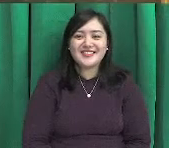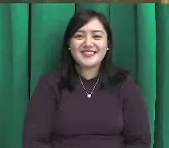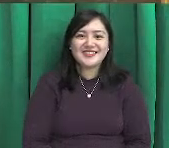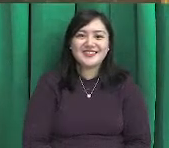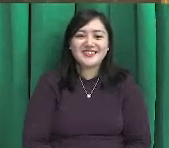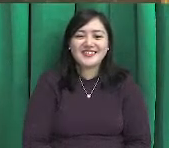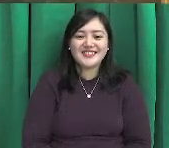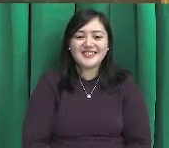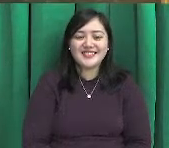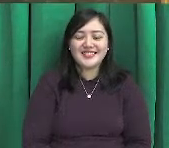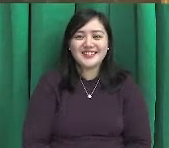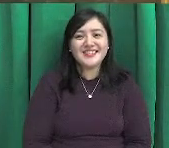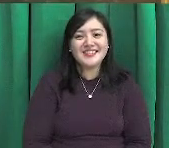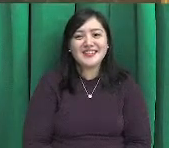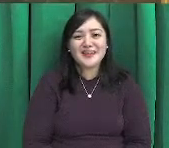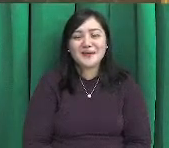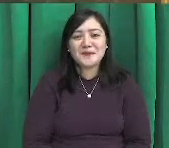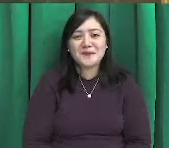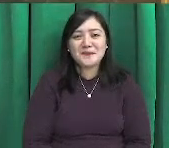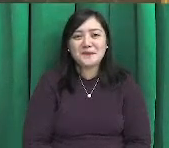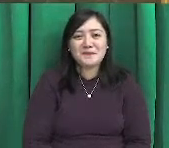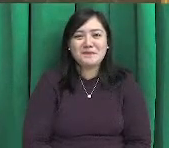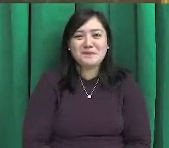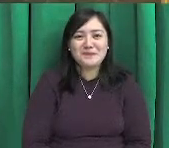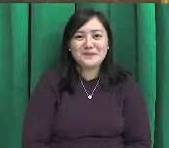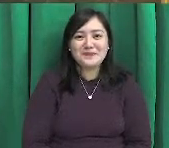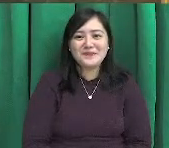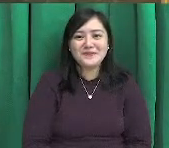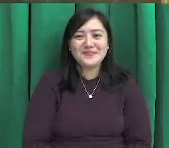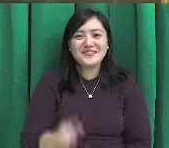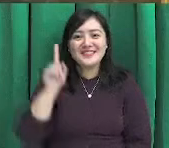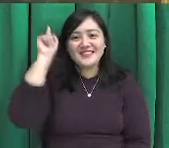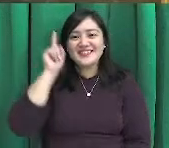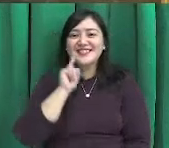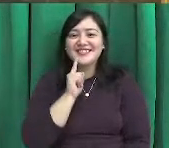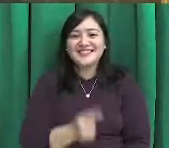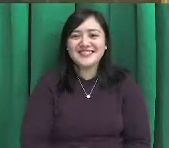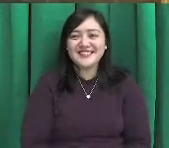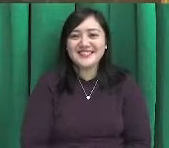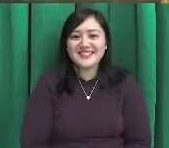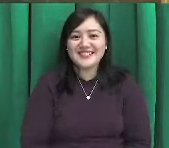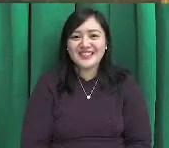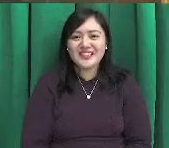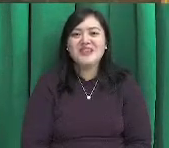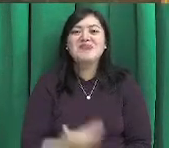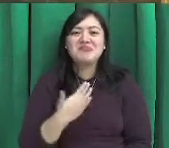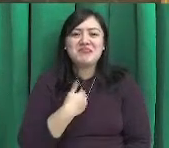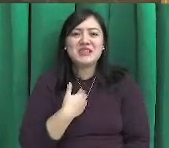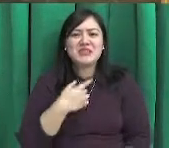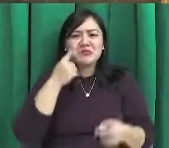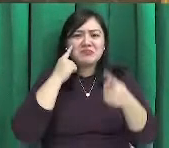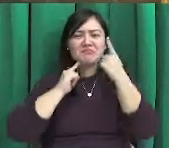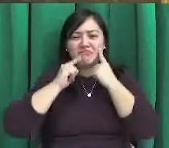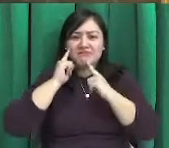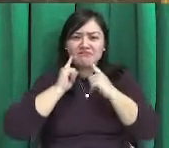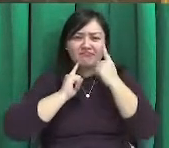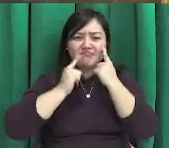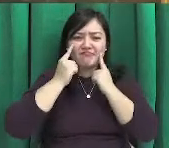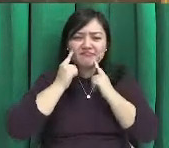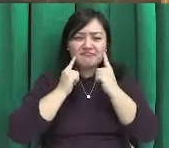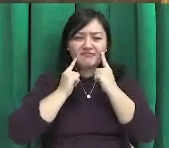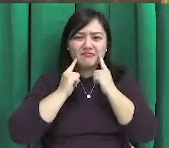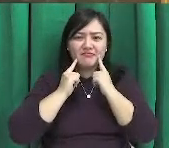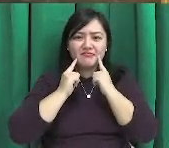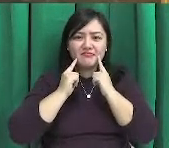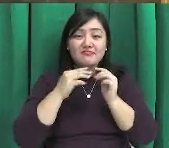Dito. Left pala. Dito. So, hindi po ako, ano, pero talaga pong umiyak ako doon. After